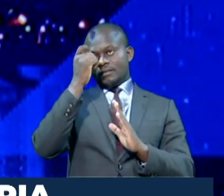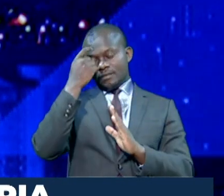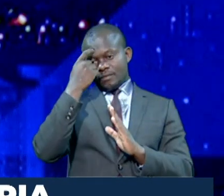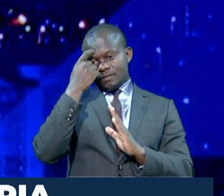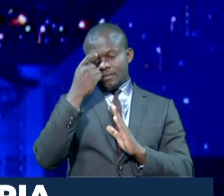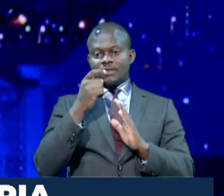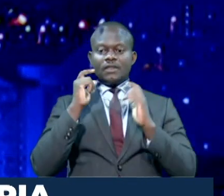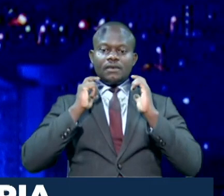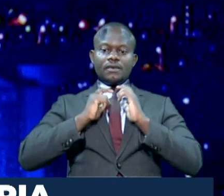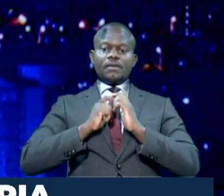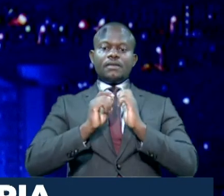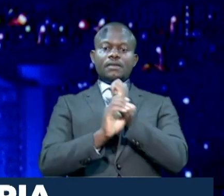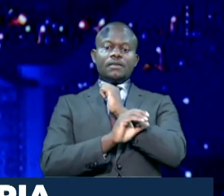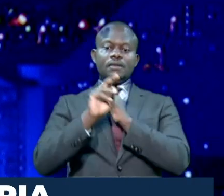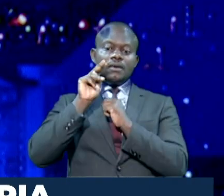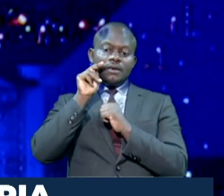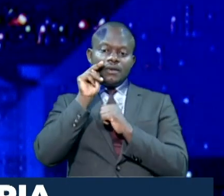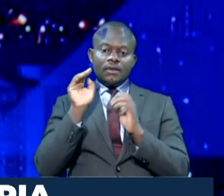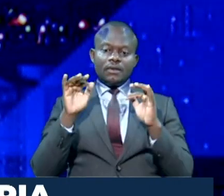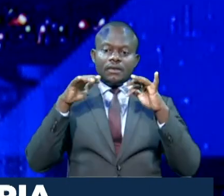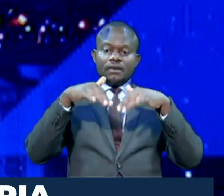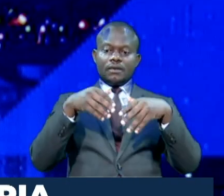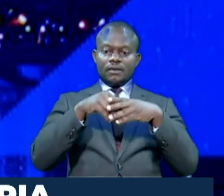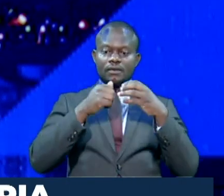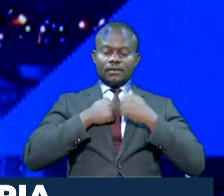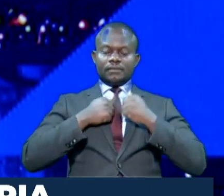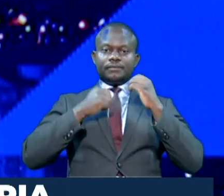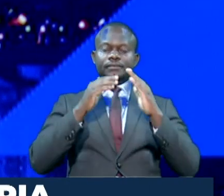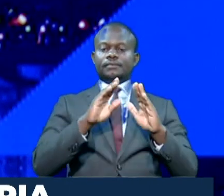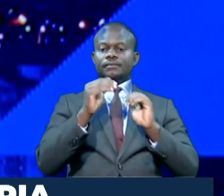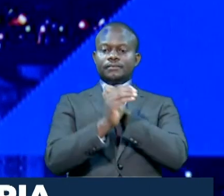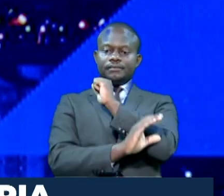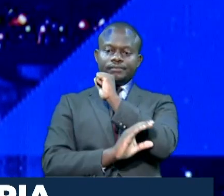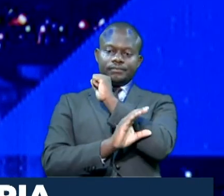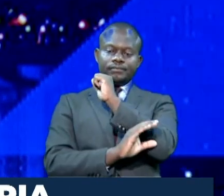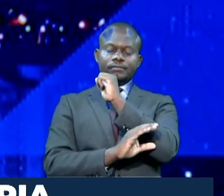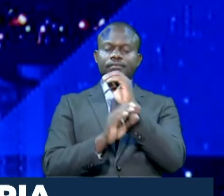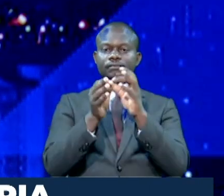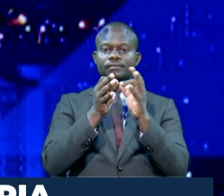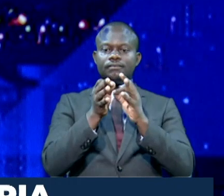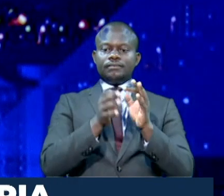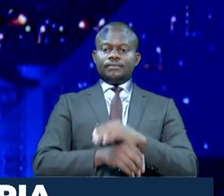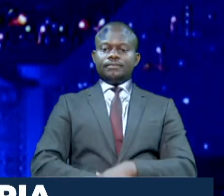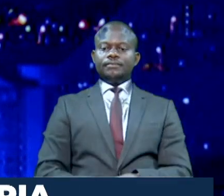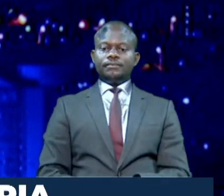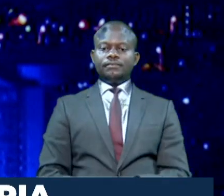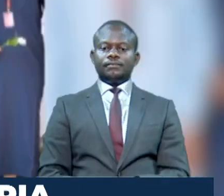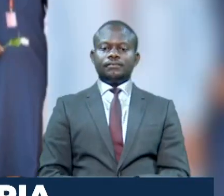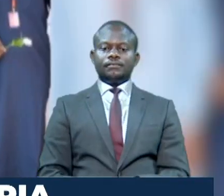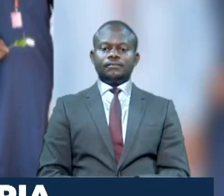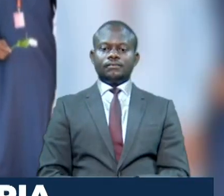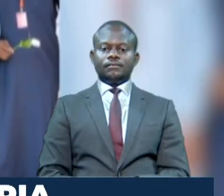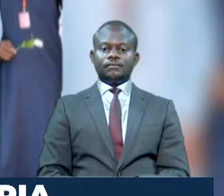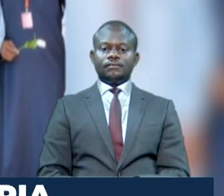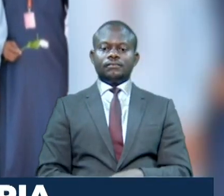zigize igihugu cya Nigeria bari bateraniye mu Rwanda. Ibindi kuri inkuru reka tubibaze Gracien Akorimana.